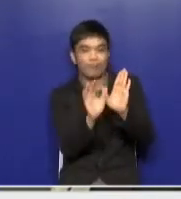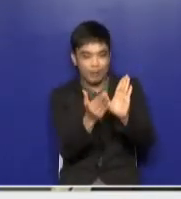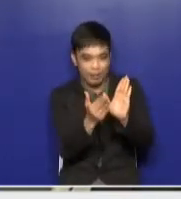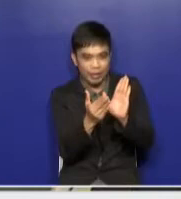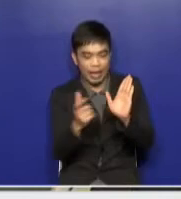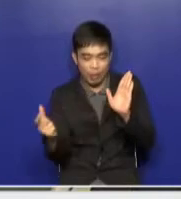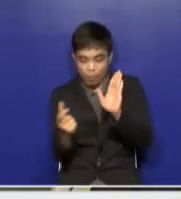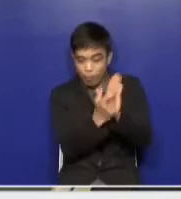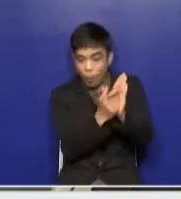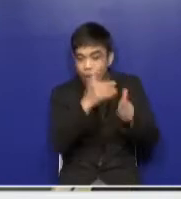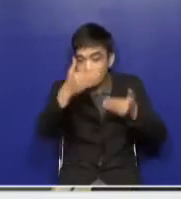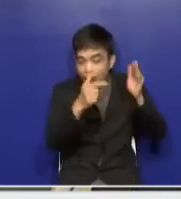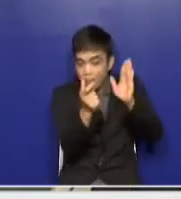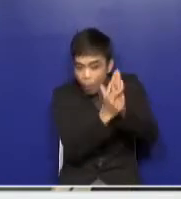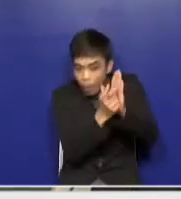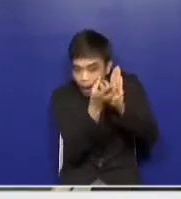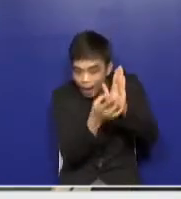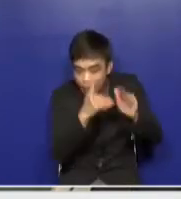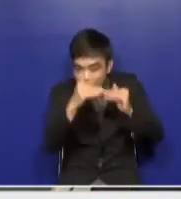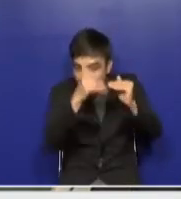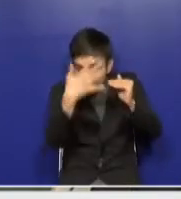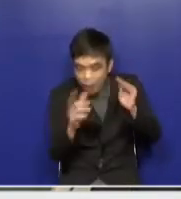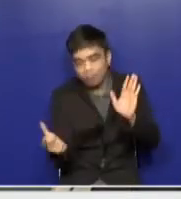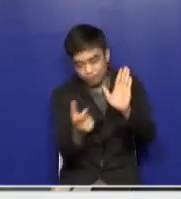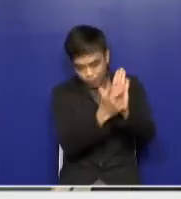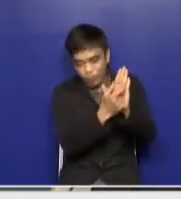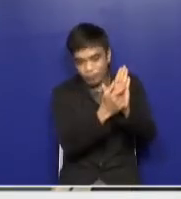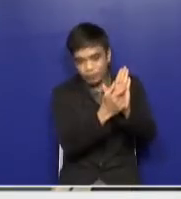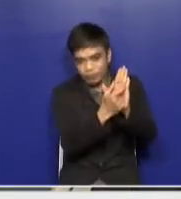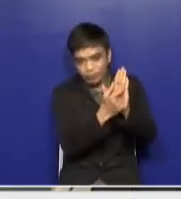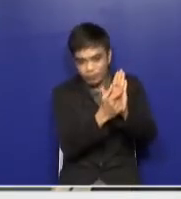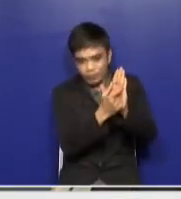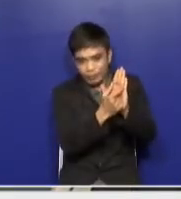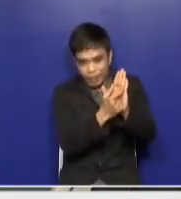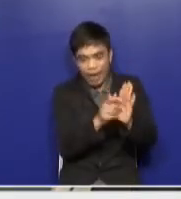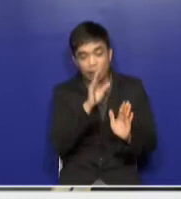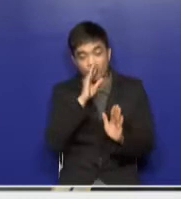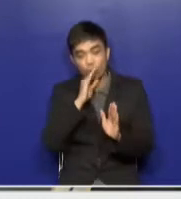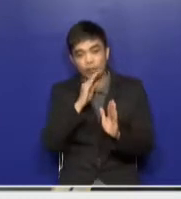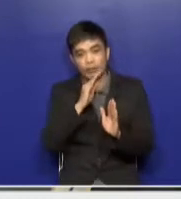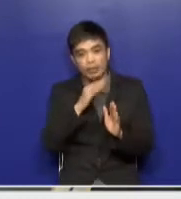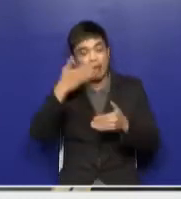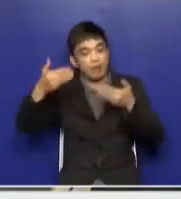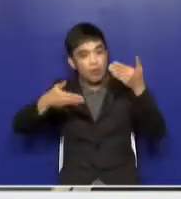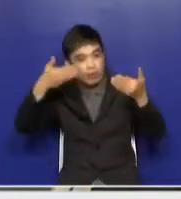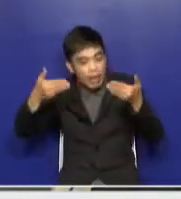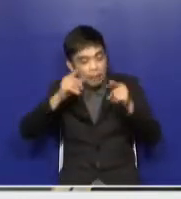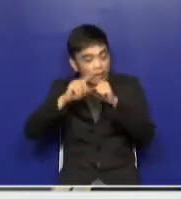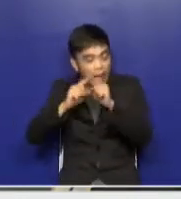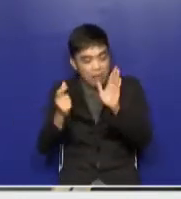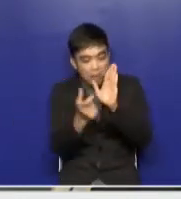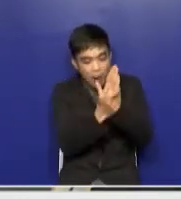ได้เห็นความว่าจะได้เห็นชัดเจนว่าจริงๆแล้วมันมีเรื่องไหนบ้างที่ก้าวหน้าและเรื่องไหนแล้วเรื่องที่มันไม่ก้าวหน้าก็คง